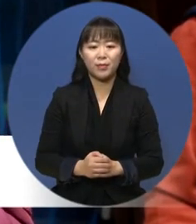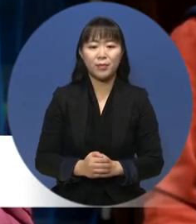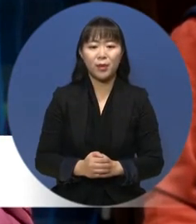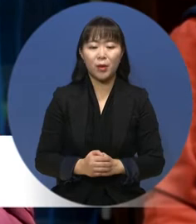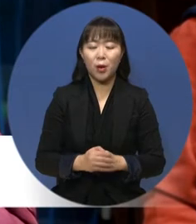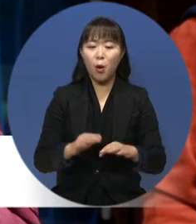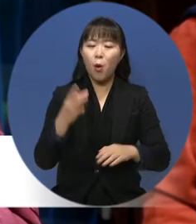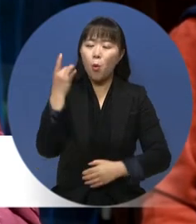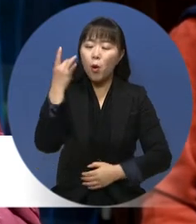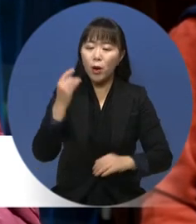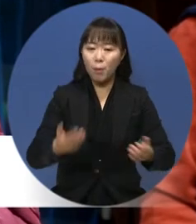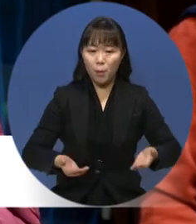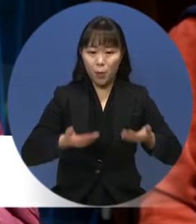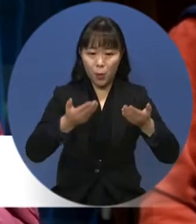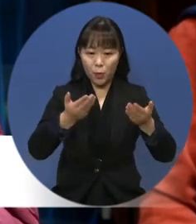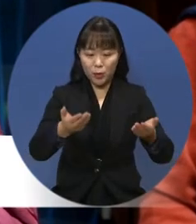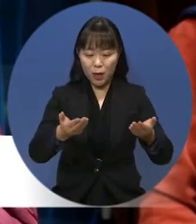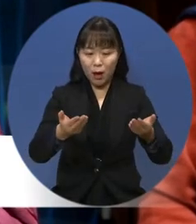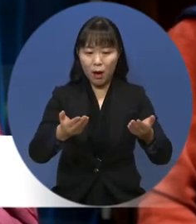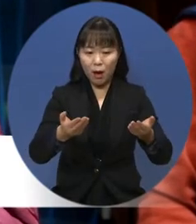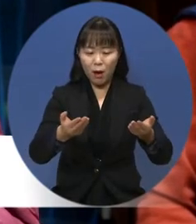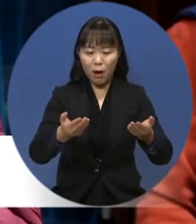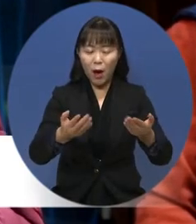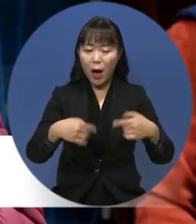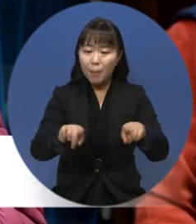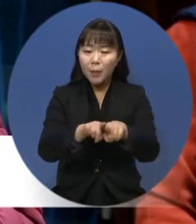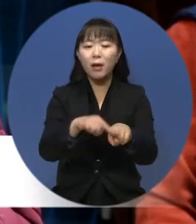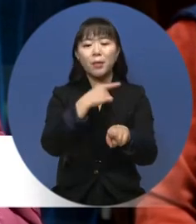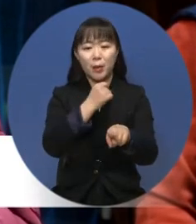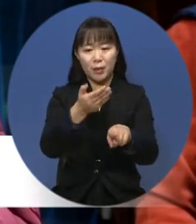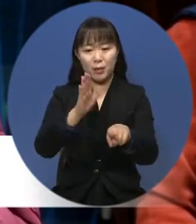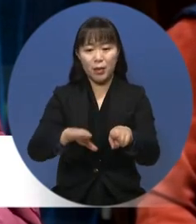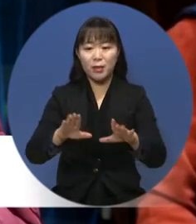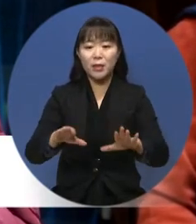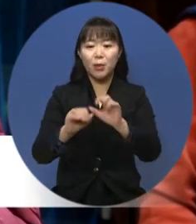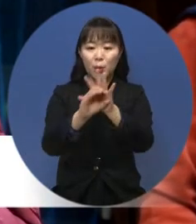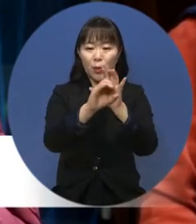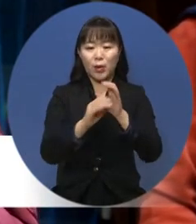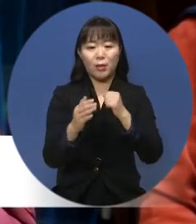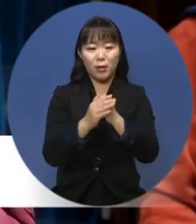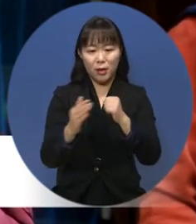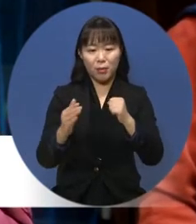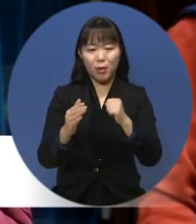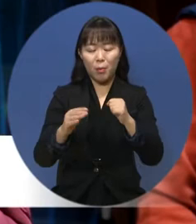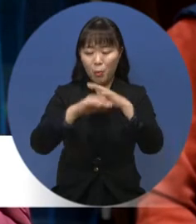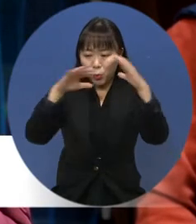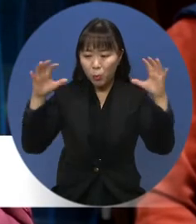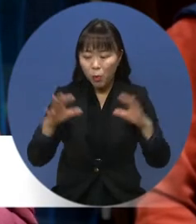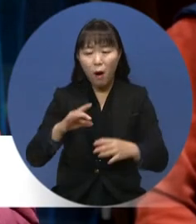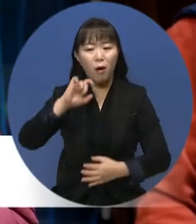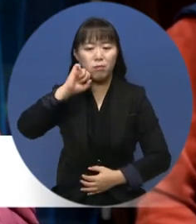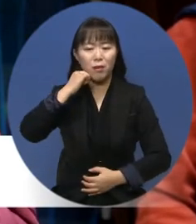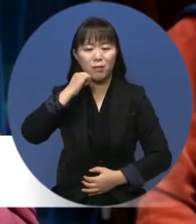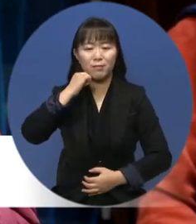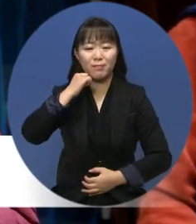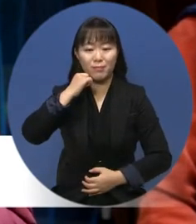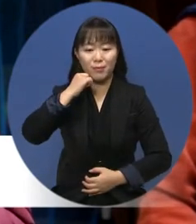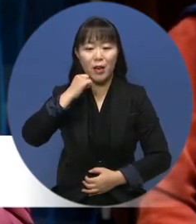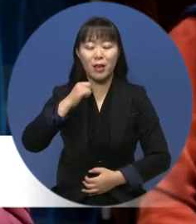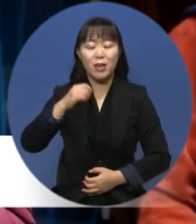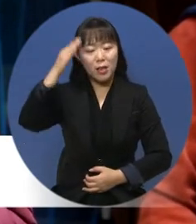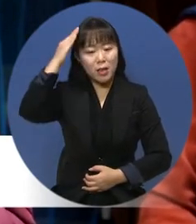오늘은 보살을 저희가 하면서 하시면 했으 4 아 그래요 에서 함께 모여서 할 수가 없었기에 어